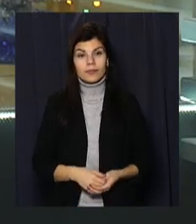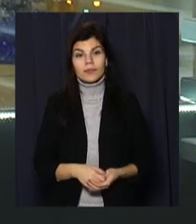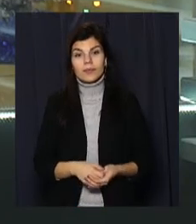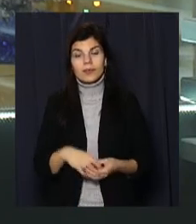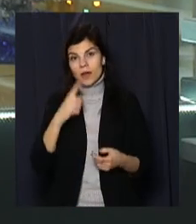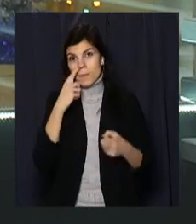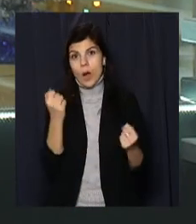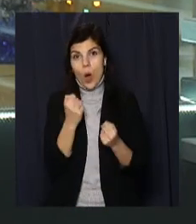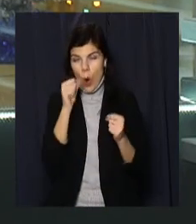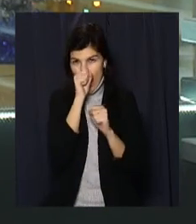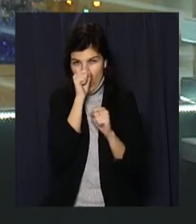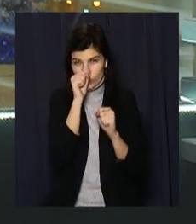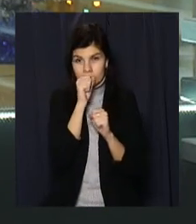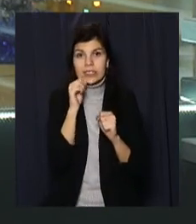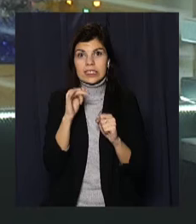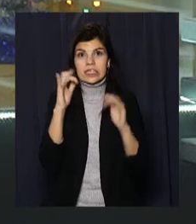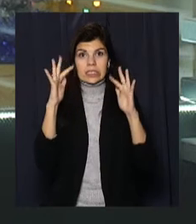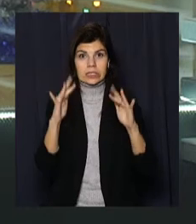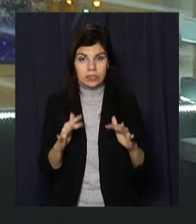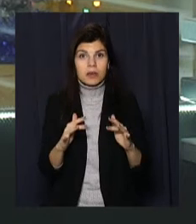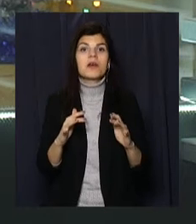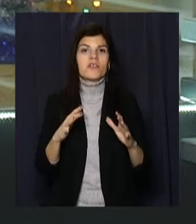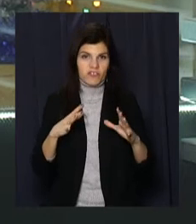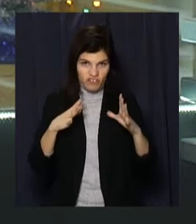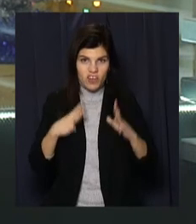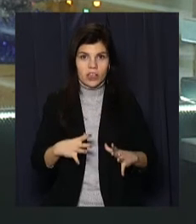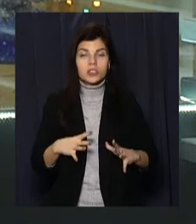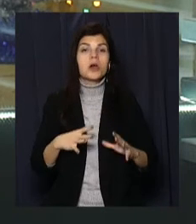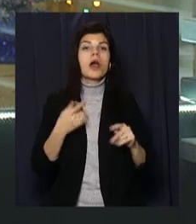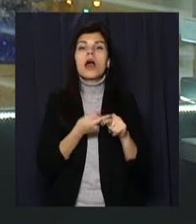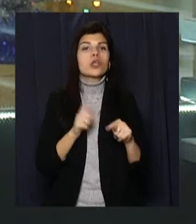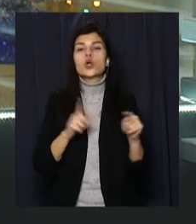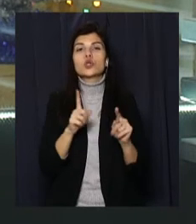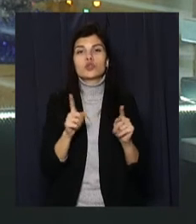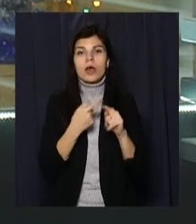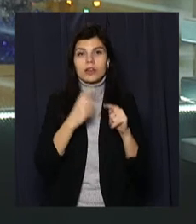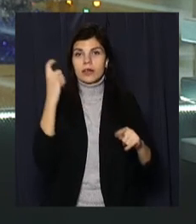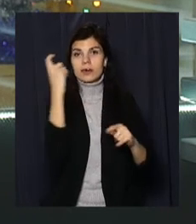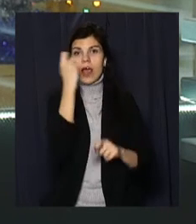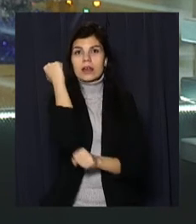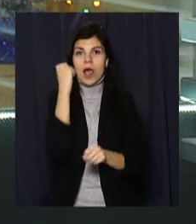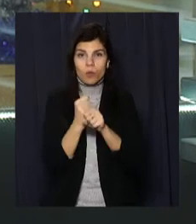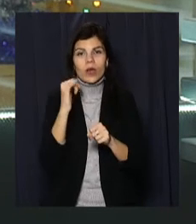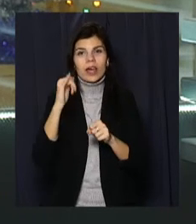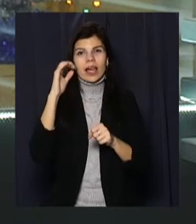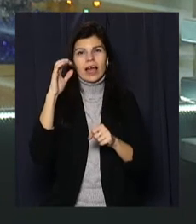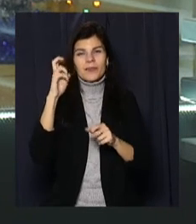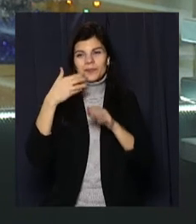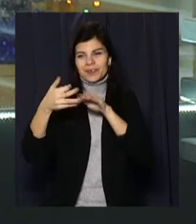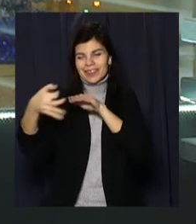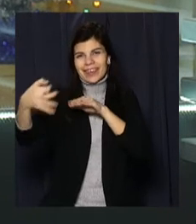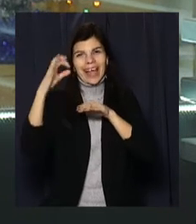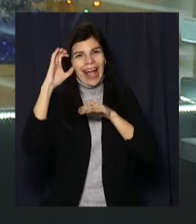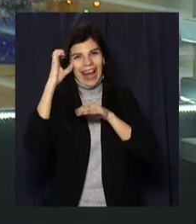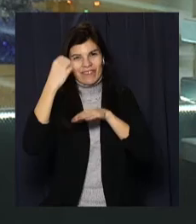Морози та перший сніг витримали. Це про відремонтовані трамвайні колії на перетині вулиць Робоча та Криворізька у Дніпрі.